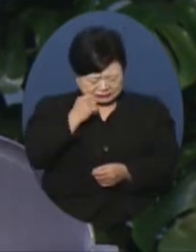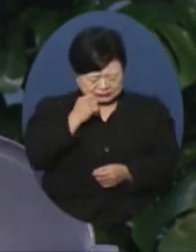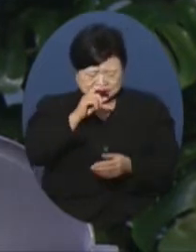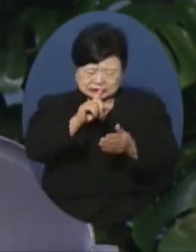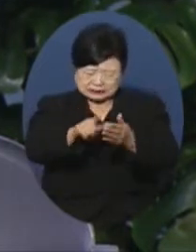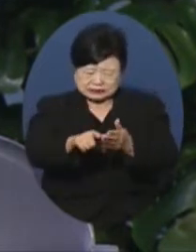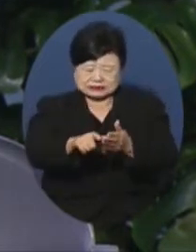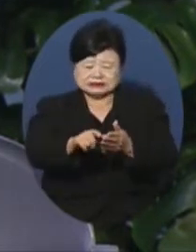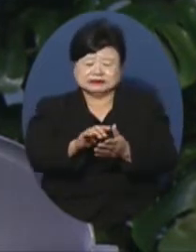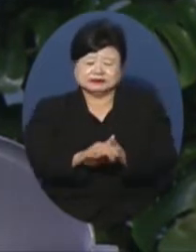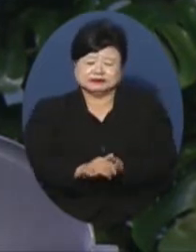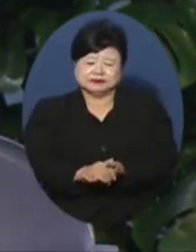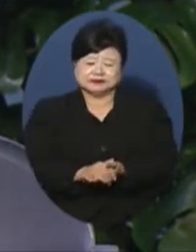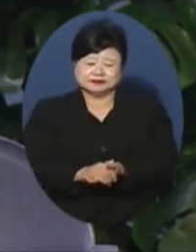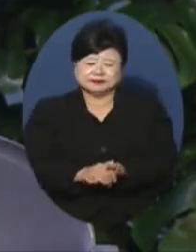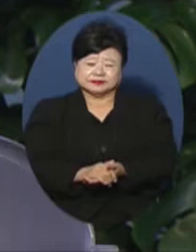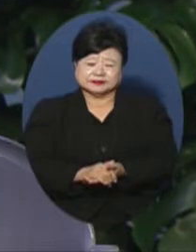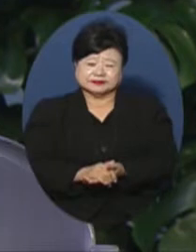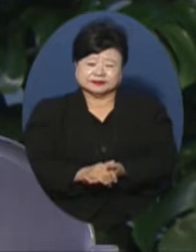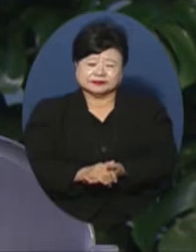내릴 위기에 처했습니다.